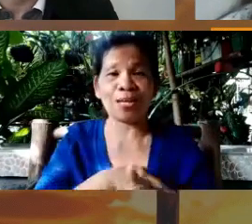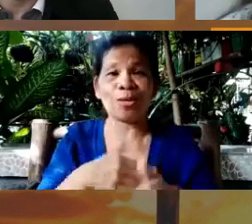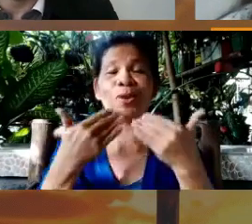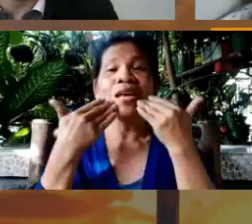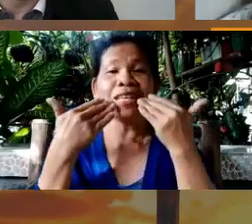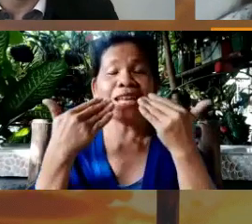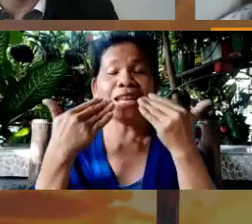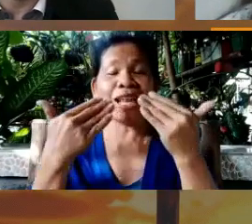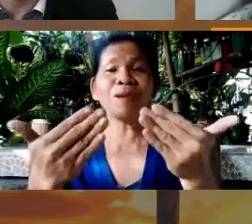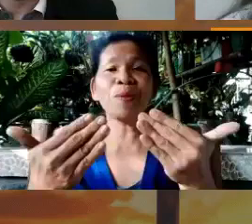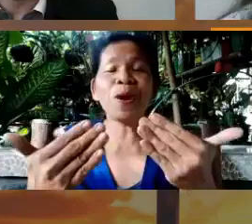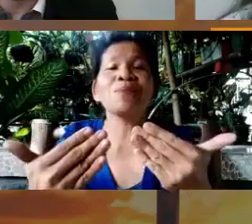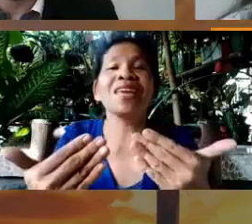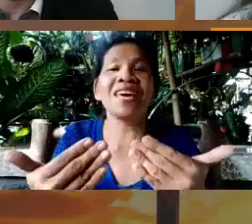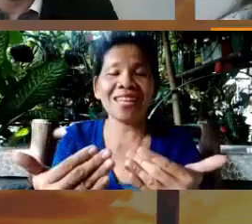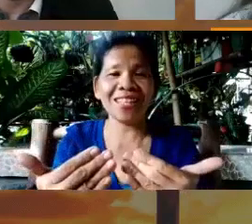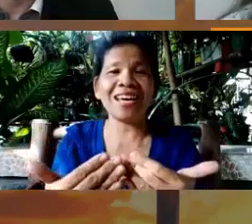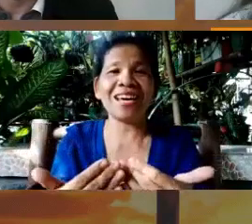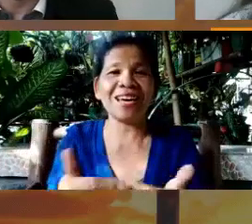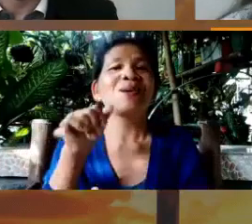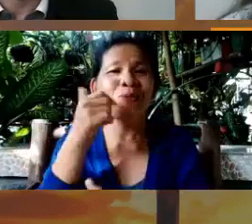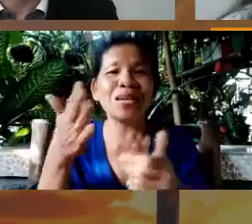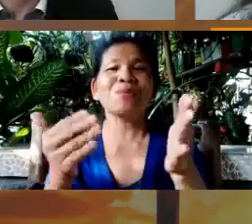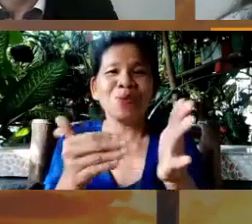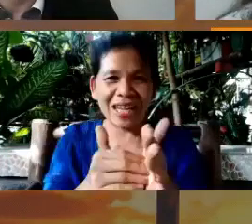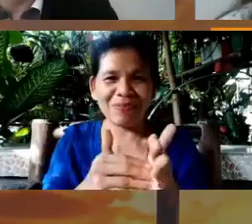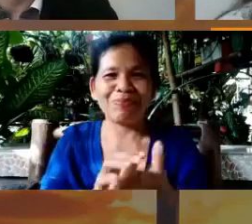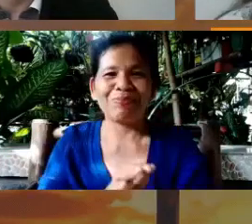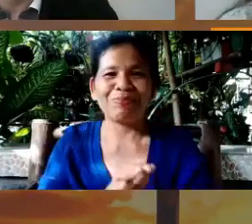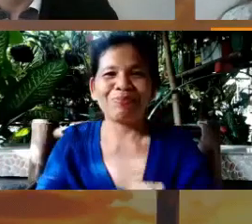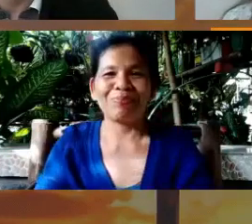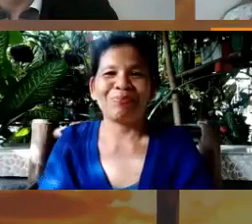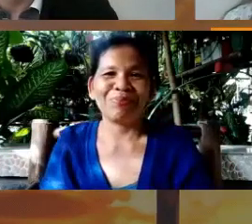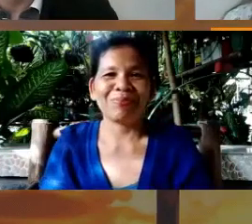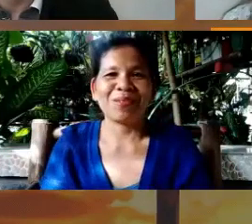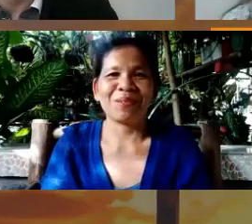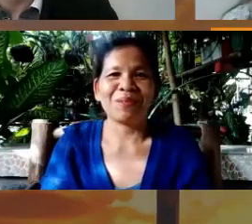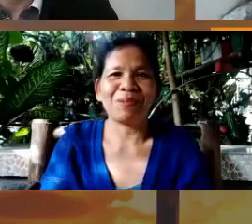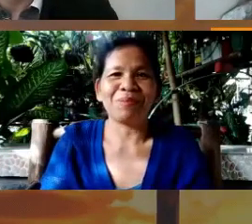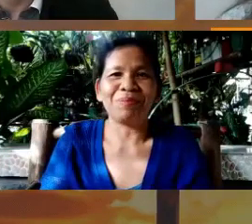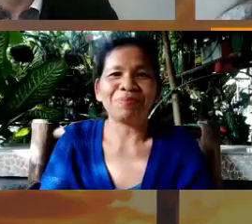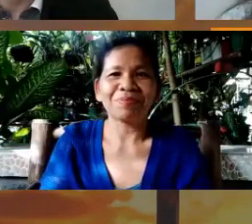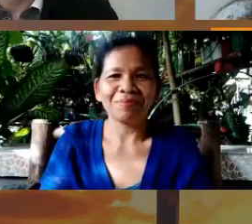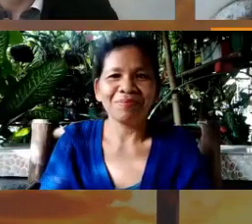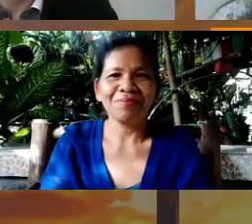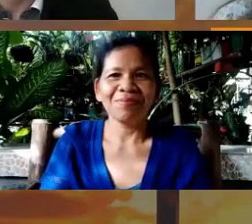ng pagkakataon ito. Salamat po, and bukas po ulit.